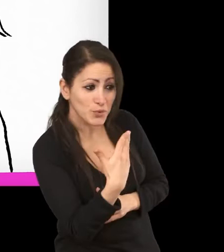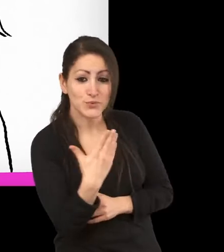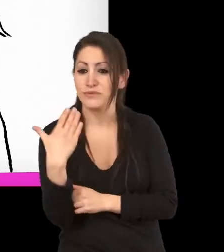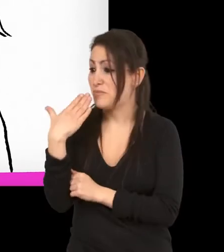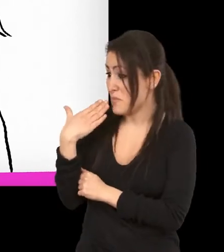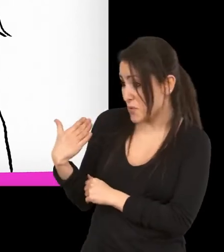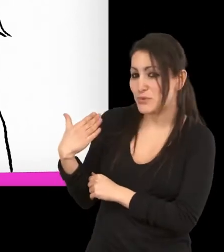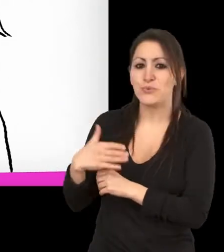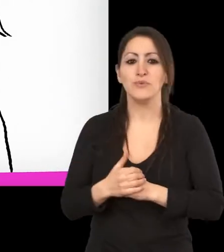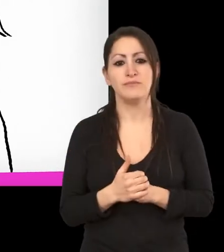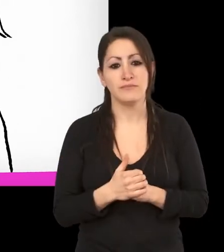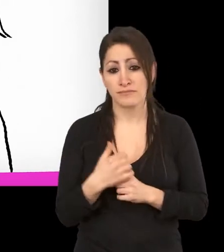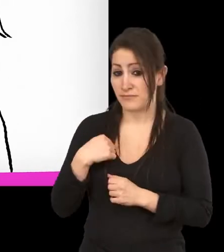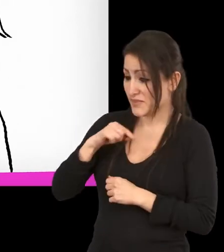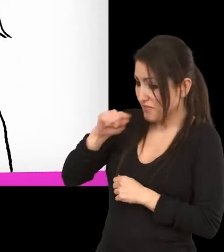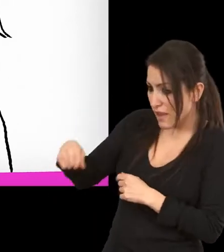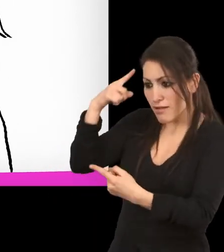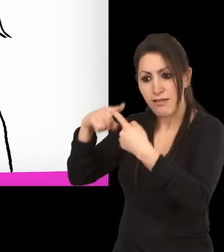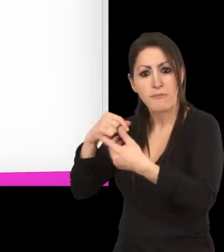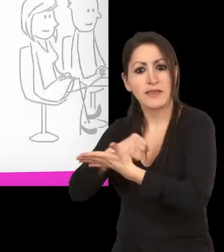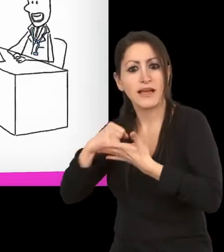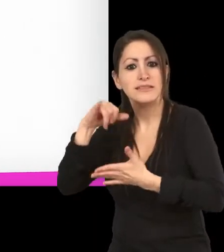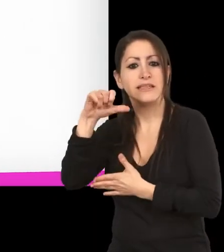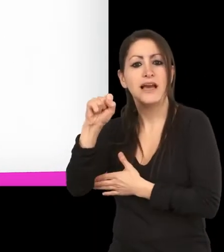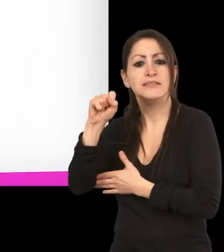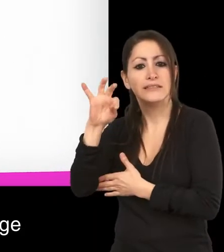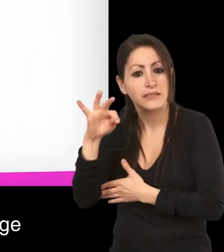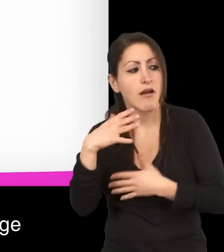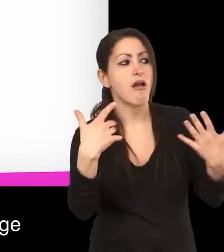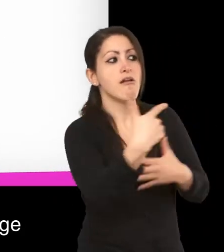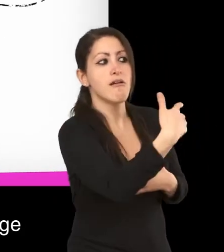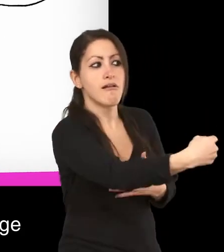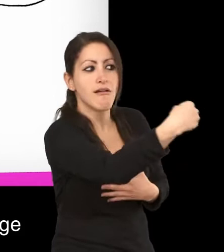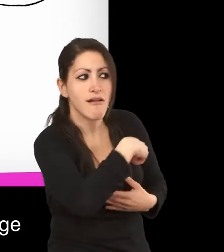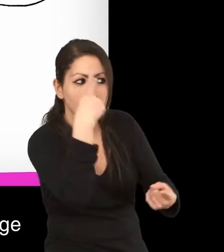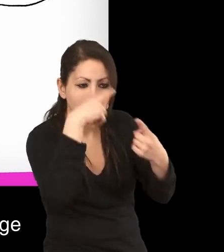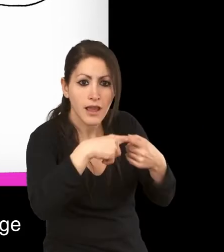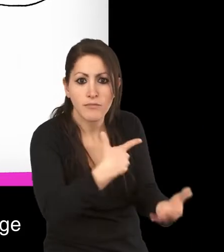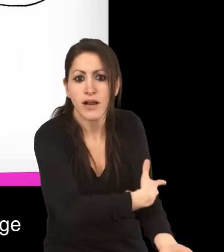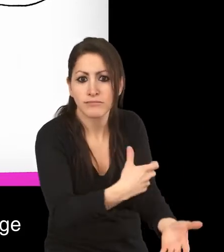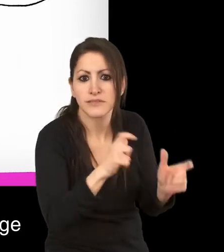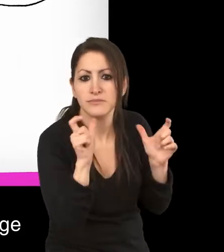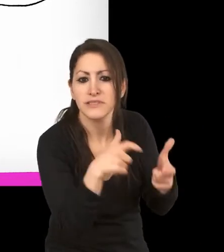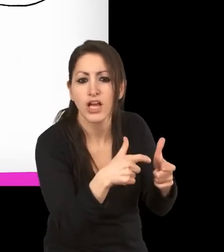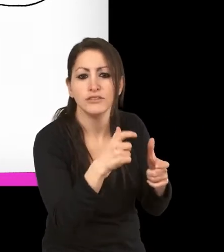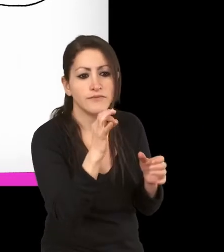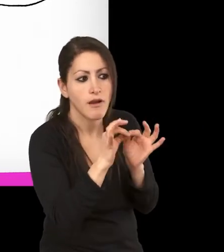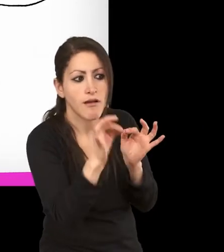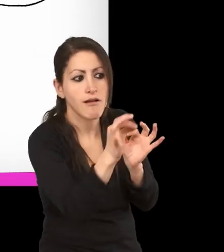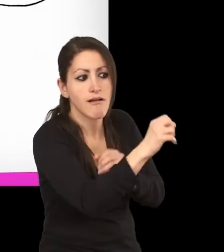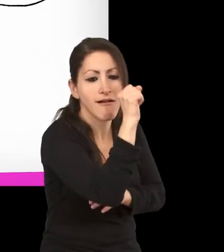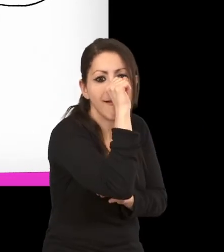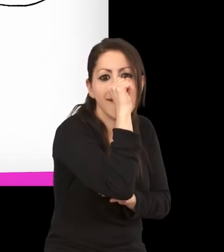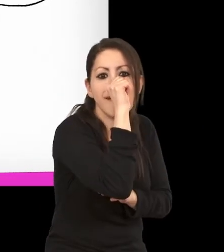Bonjour. Bonjour, on vient faire un test pour les IST. Alors, donc, vous venez faire un test de dépistage des infections